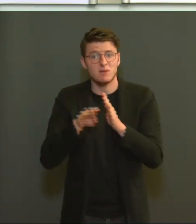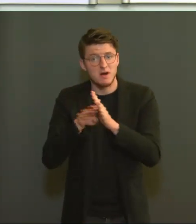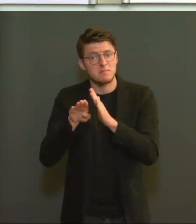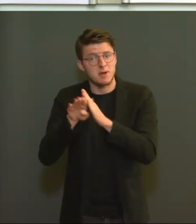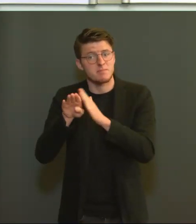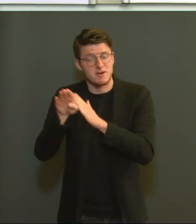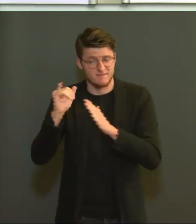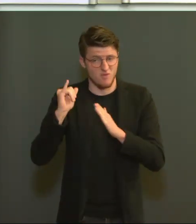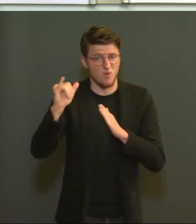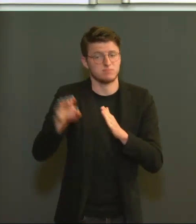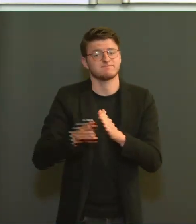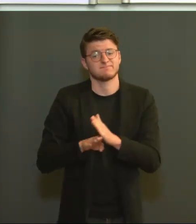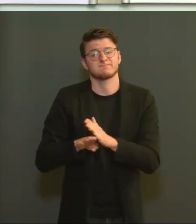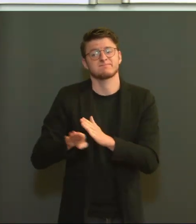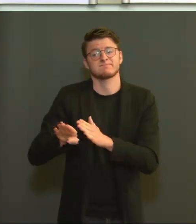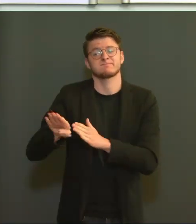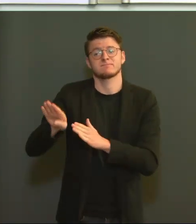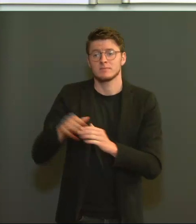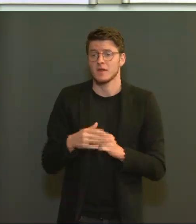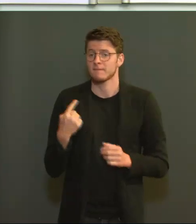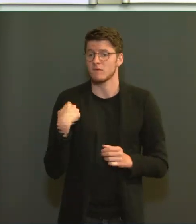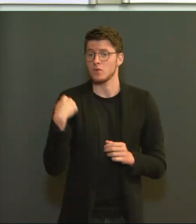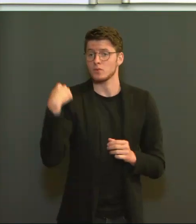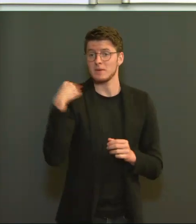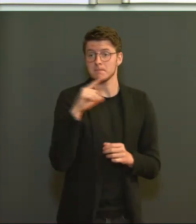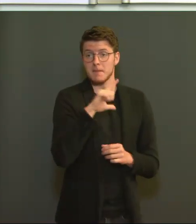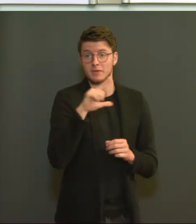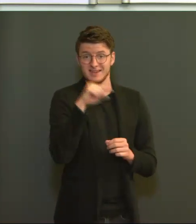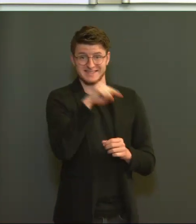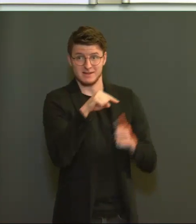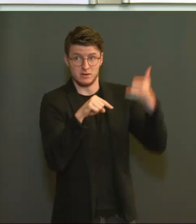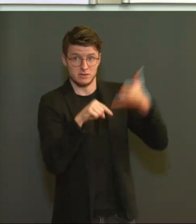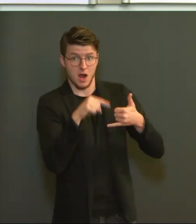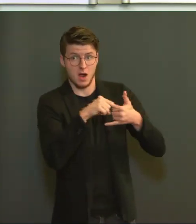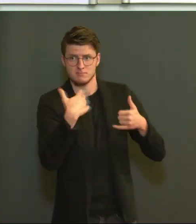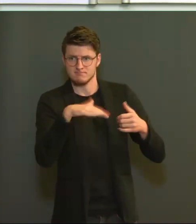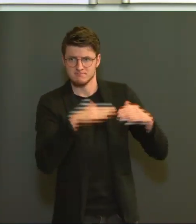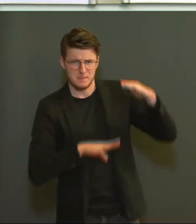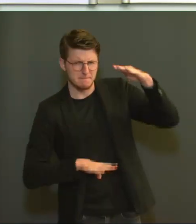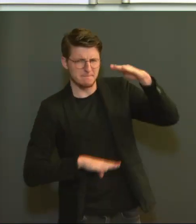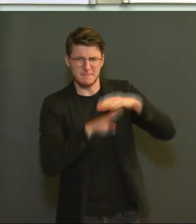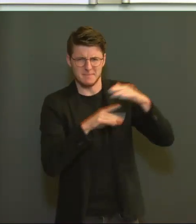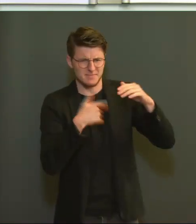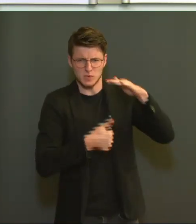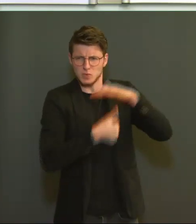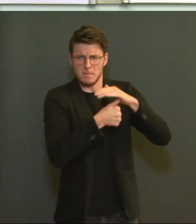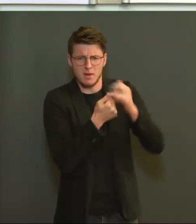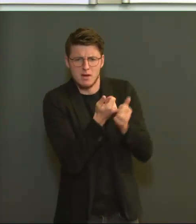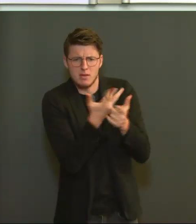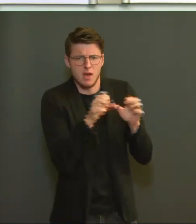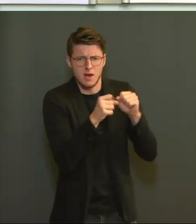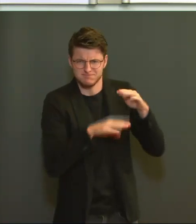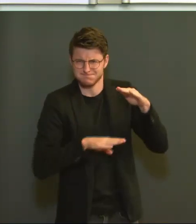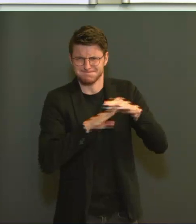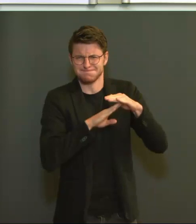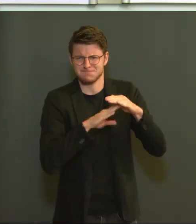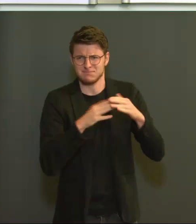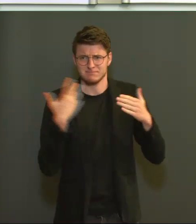Verleden week maandag was de dag met het hoogste dagcijfer van deze heropflakkering tot dusver.